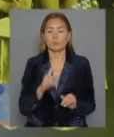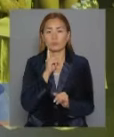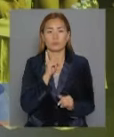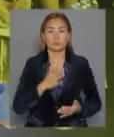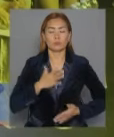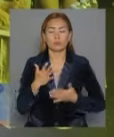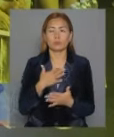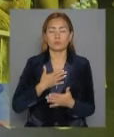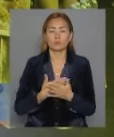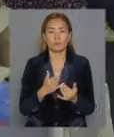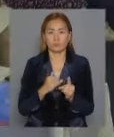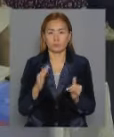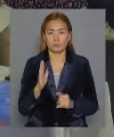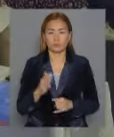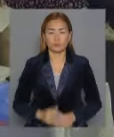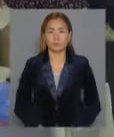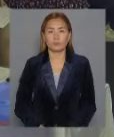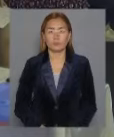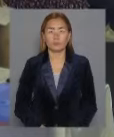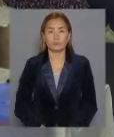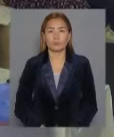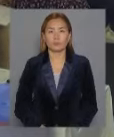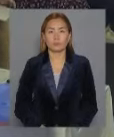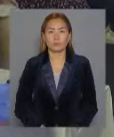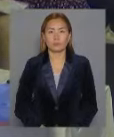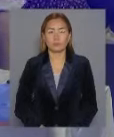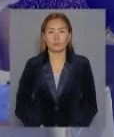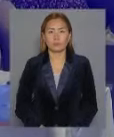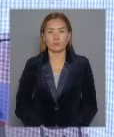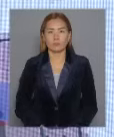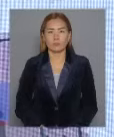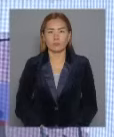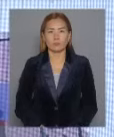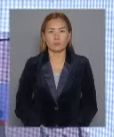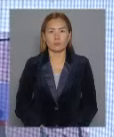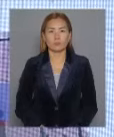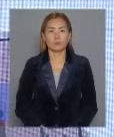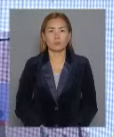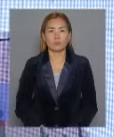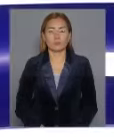жастардың қоғамға деген ынта жігерін оятпақ. Нұржол Жақсылық, Тілек Қабылғұмар, жаңалық қызметі.